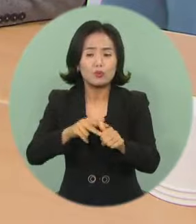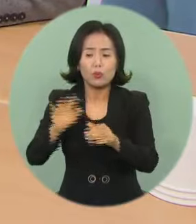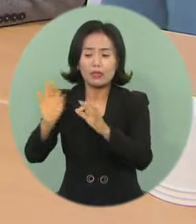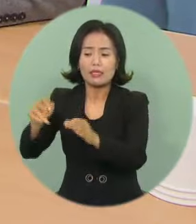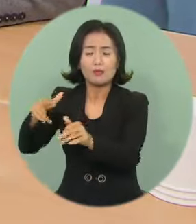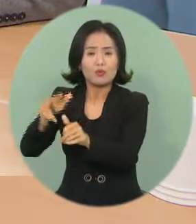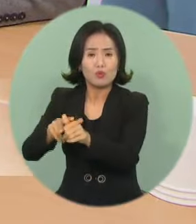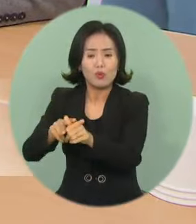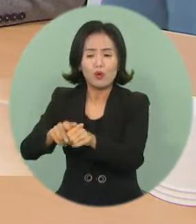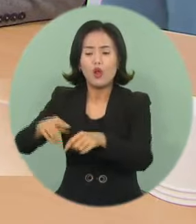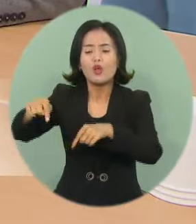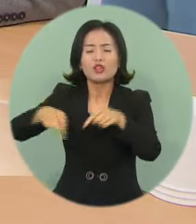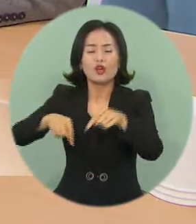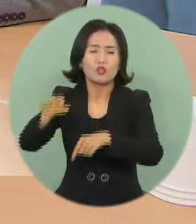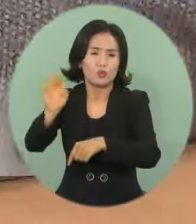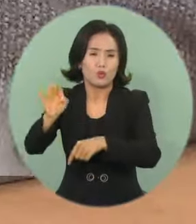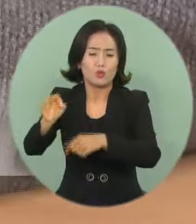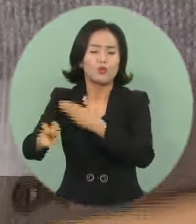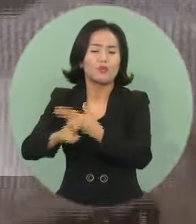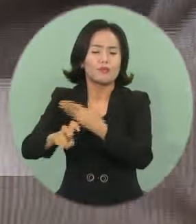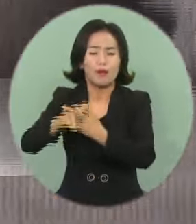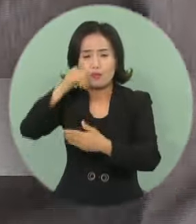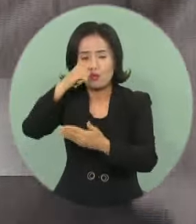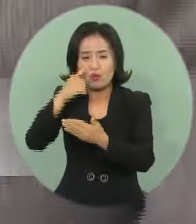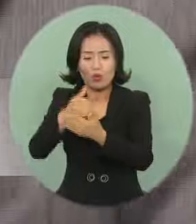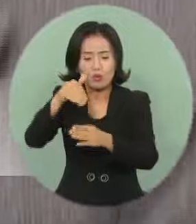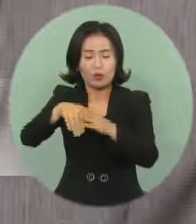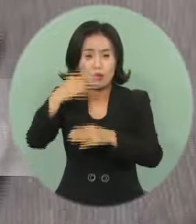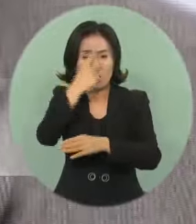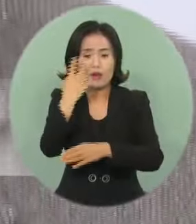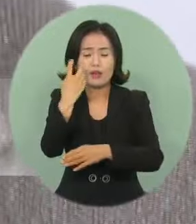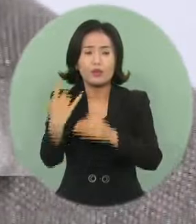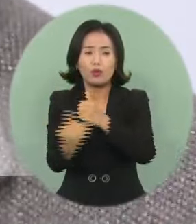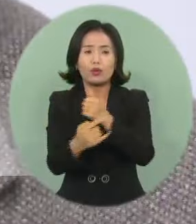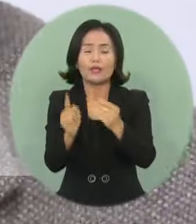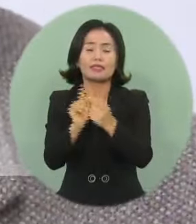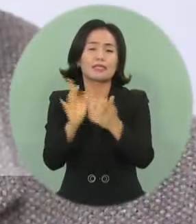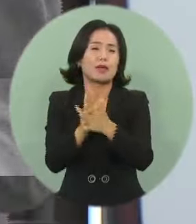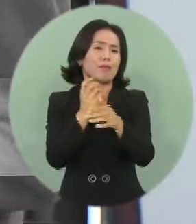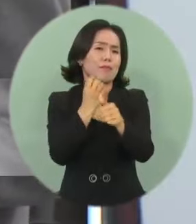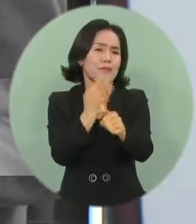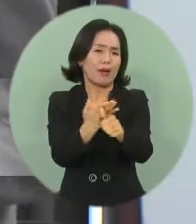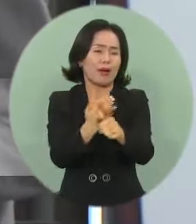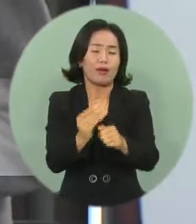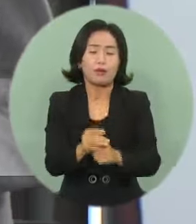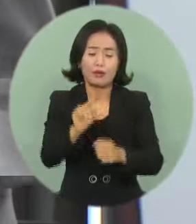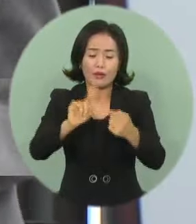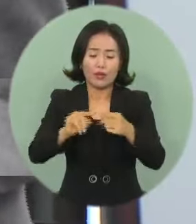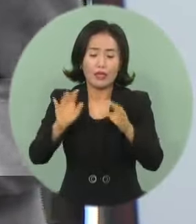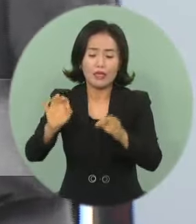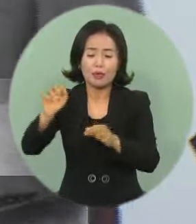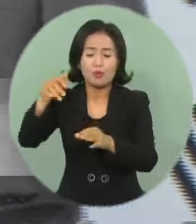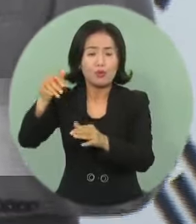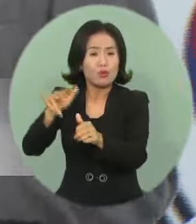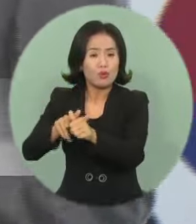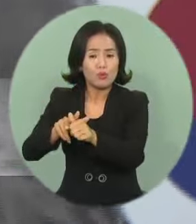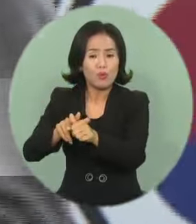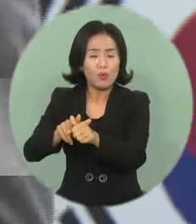후보를 정치자금법 위반 의혹으로 선거관리위원회에 직접 고발했습니다. 여기에 김 후보 캠프